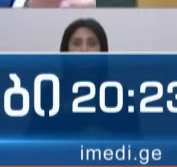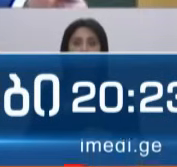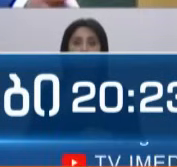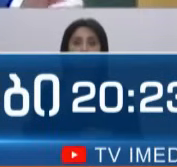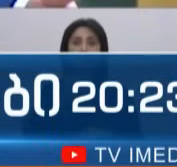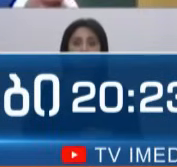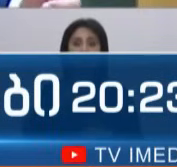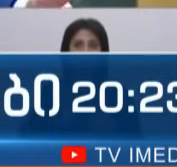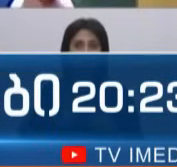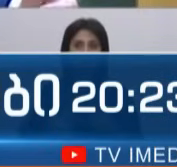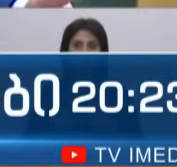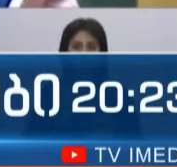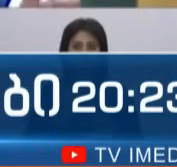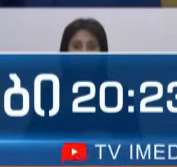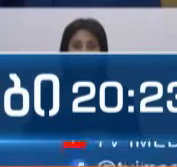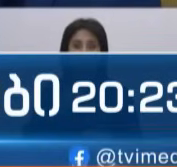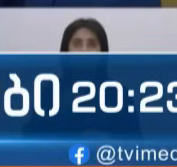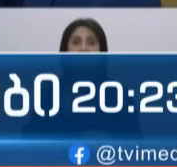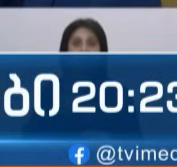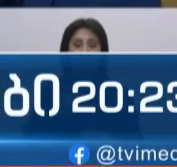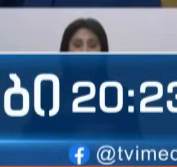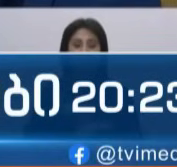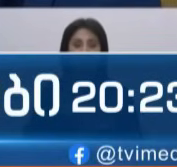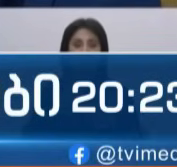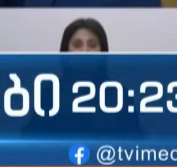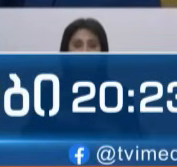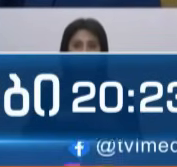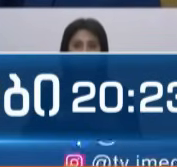გადადგა. მელიას გულისთვის გადამდგარი პარტიის თავმჯდომარე